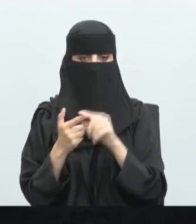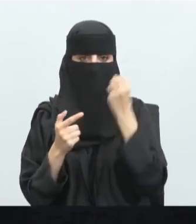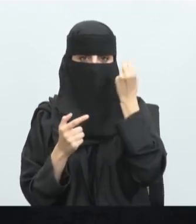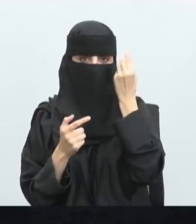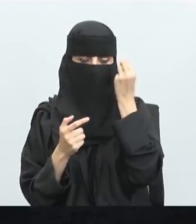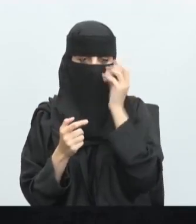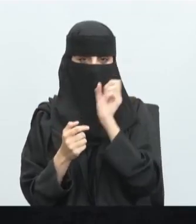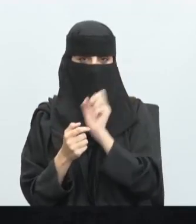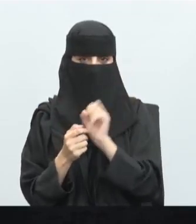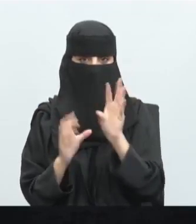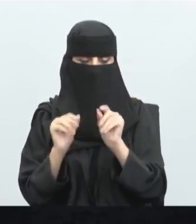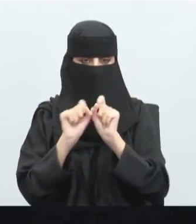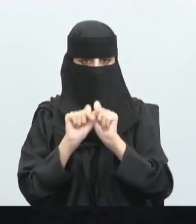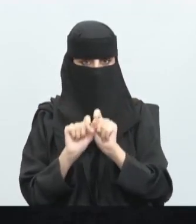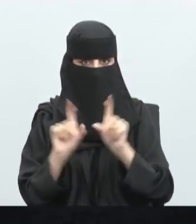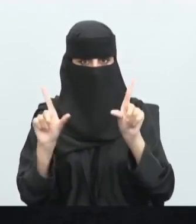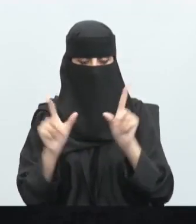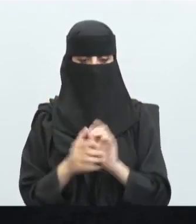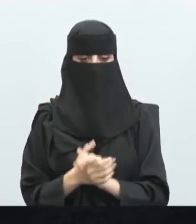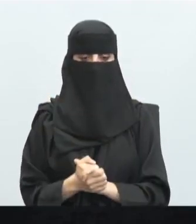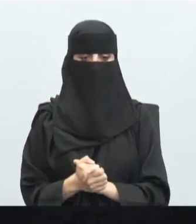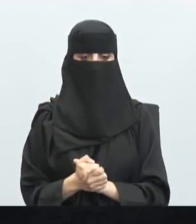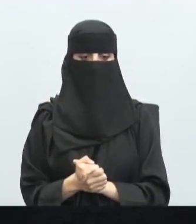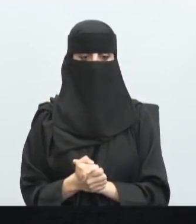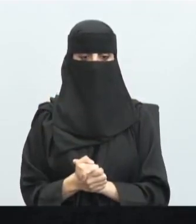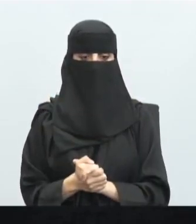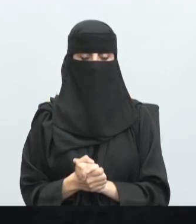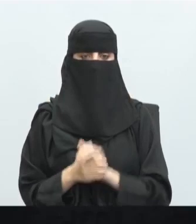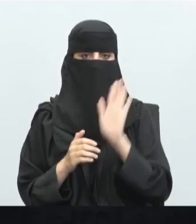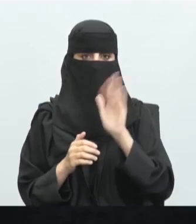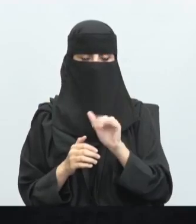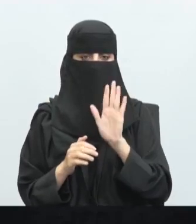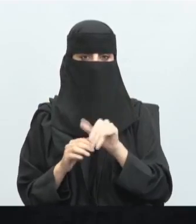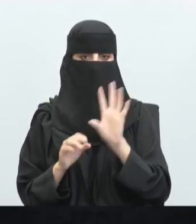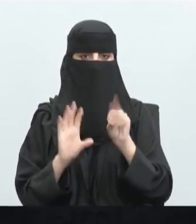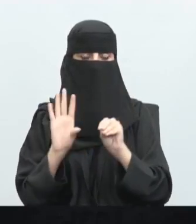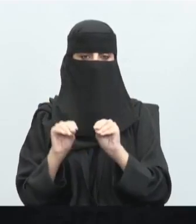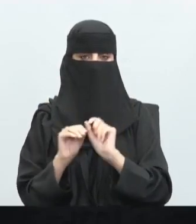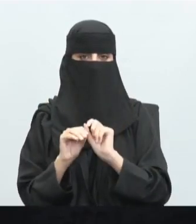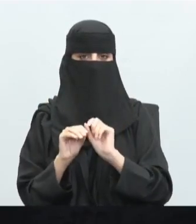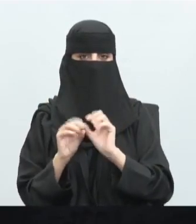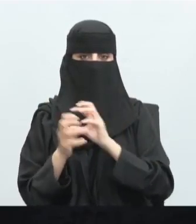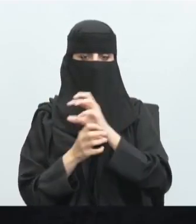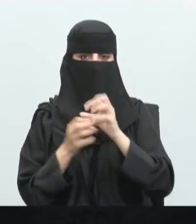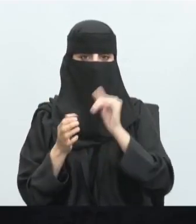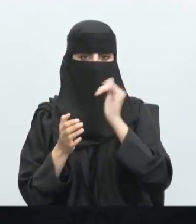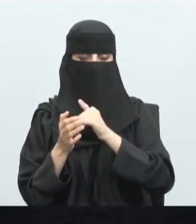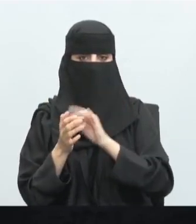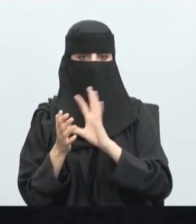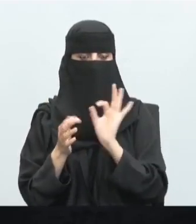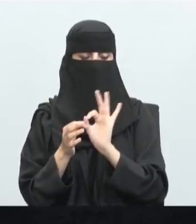وضوح الاهداف احيانا تكون هناك بعض الاحداث يجب ان تذكر لا